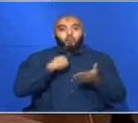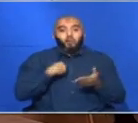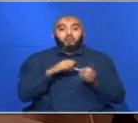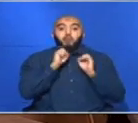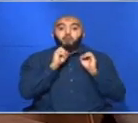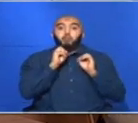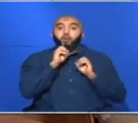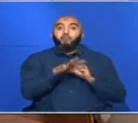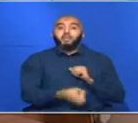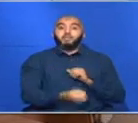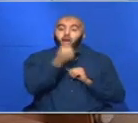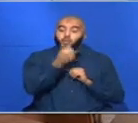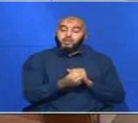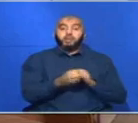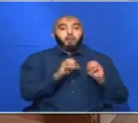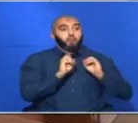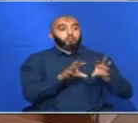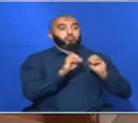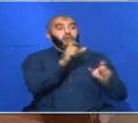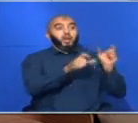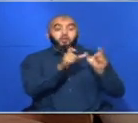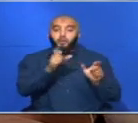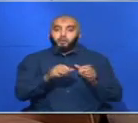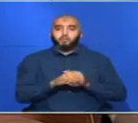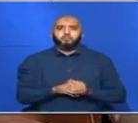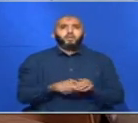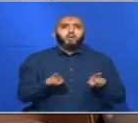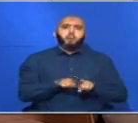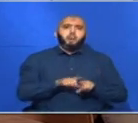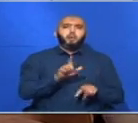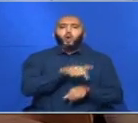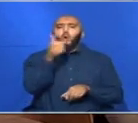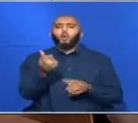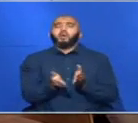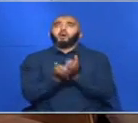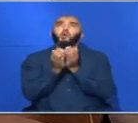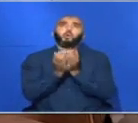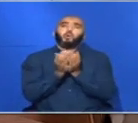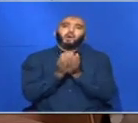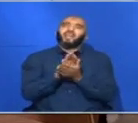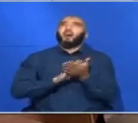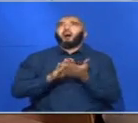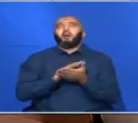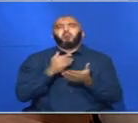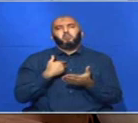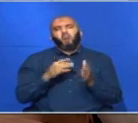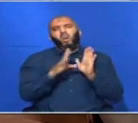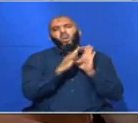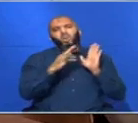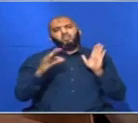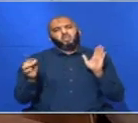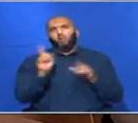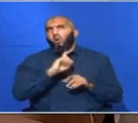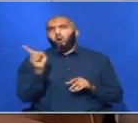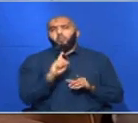اذكى وعلمنا اللهم اني اعوذ بك من الهم والحزن واعوذ بك من العجز والكسل واعوذ